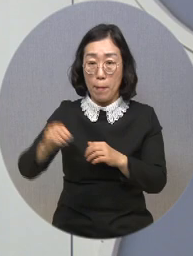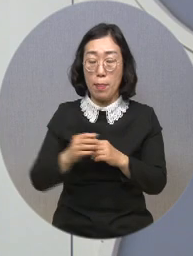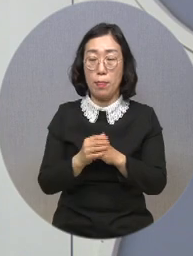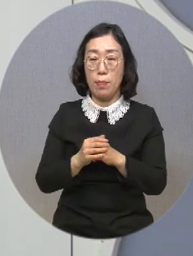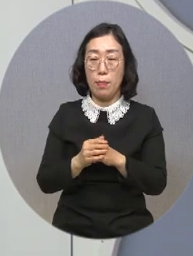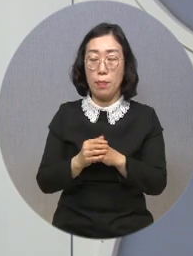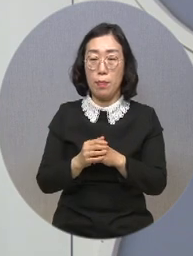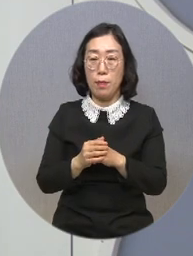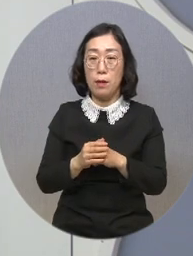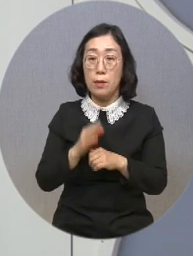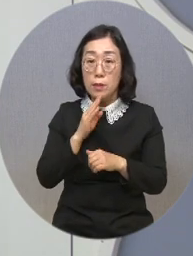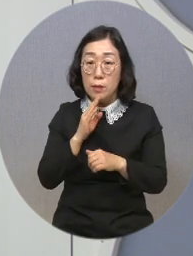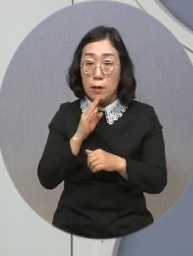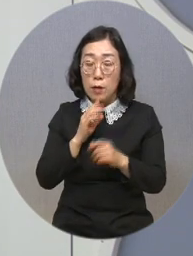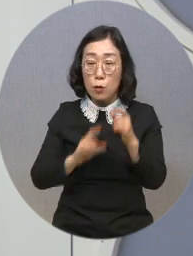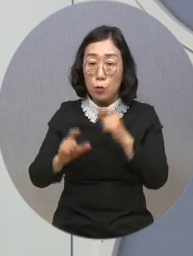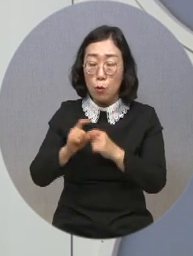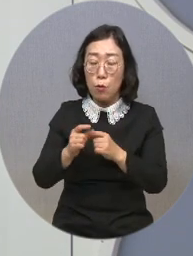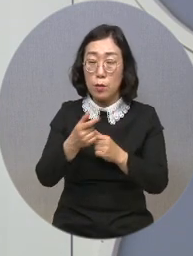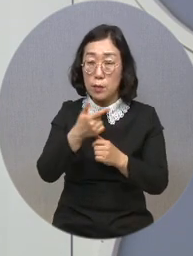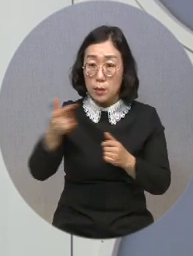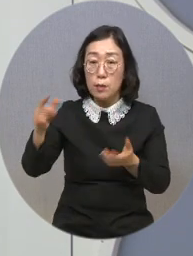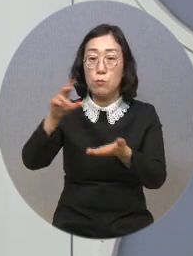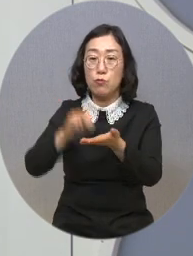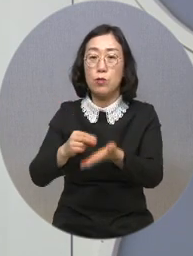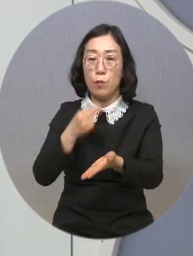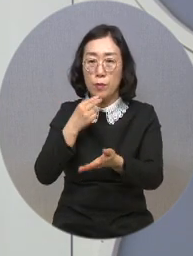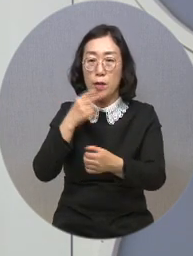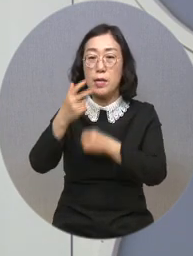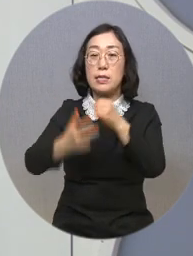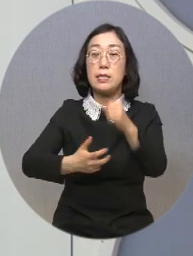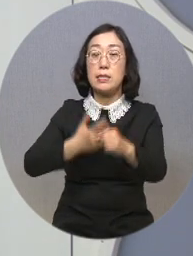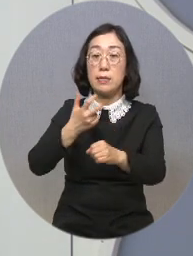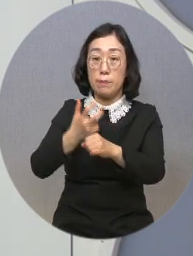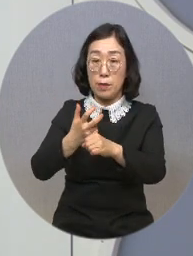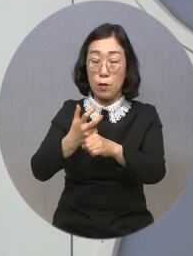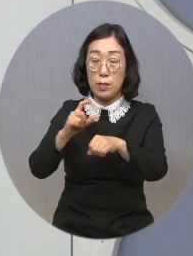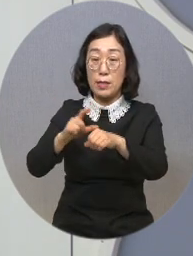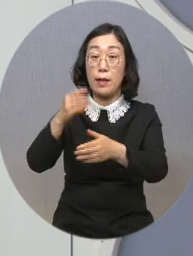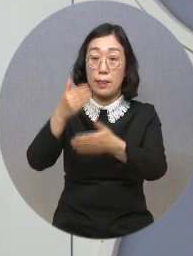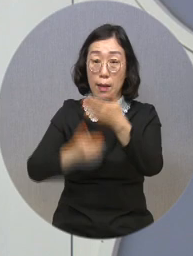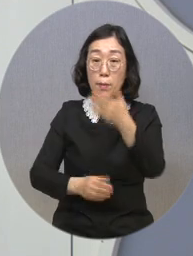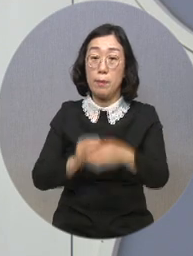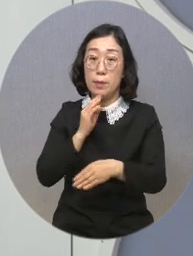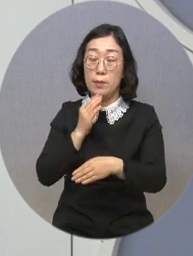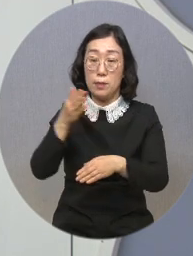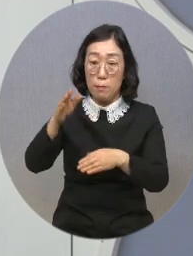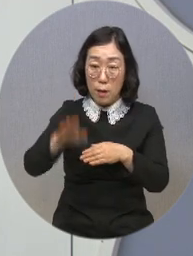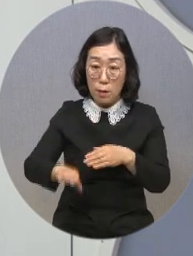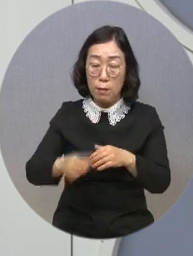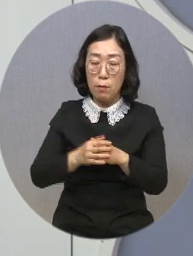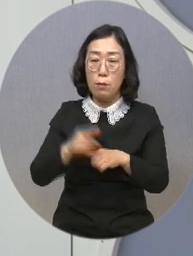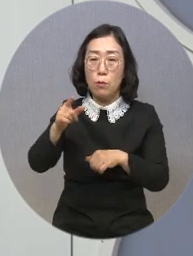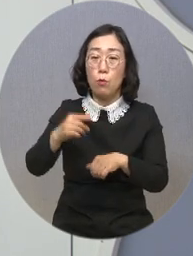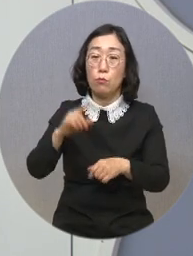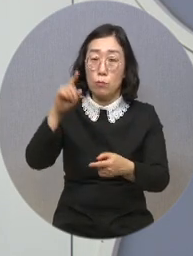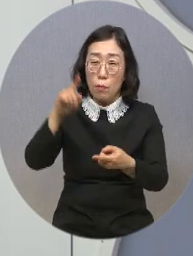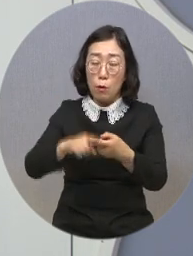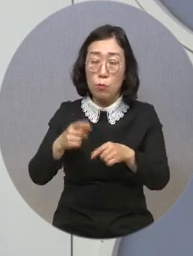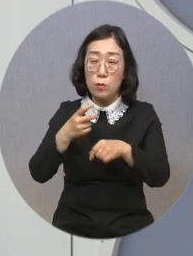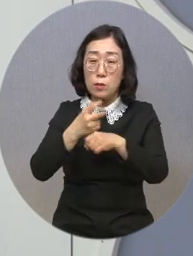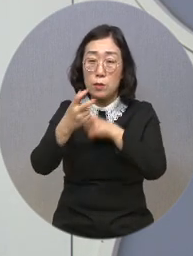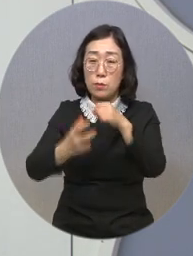더 시급한 과제는 없다. 물론 70년이라는 시간은 있지만 이대로 가면 70년